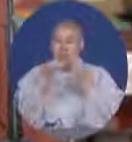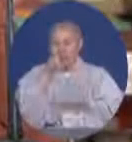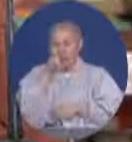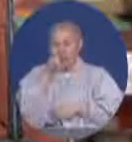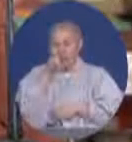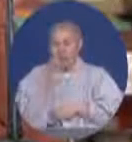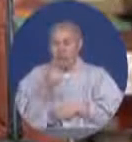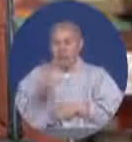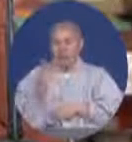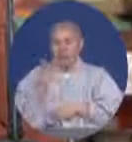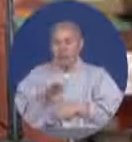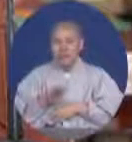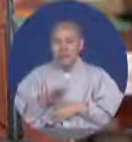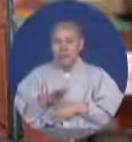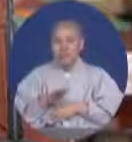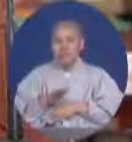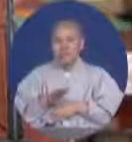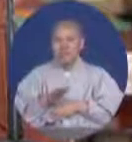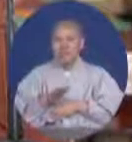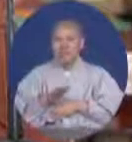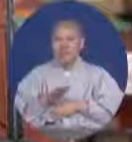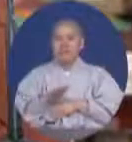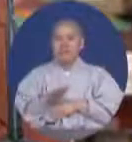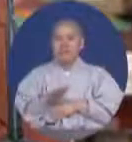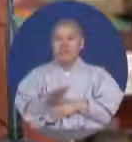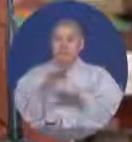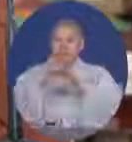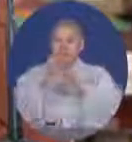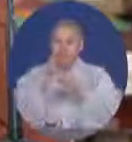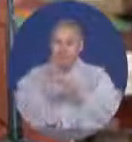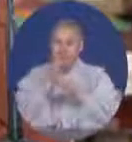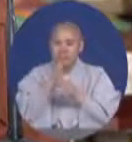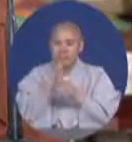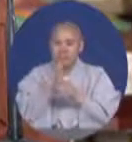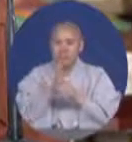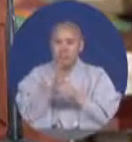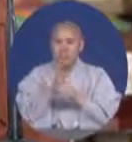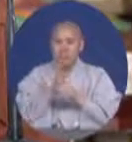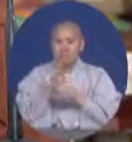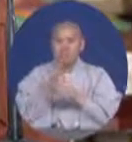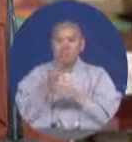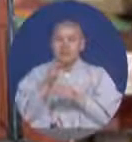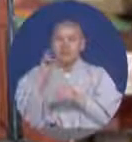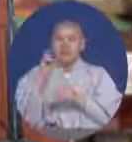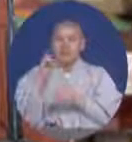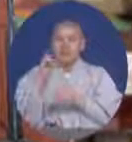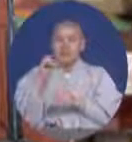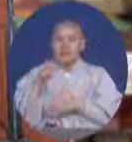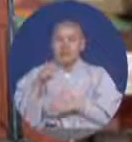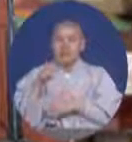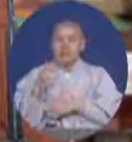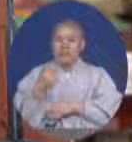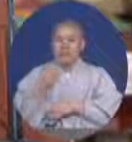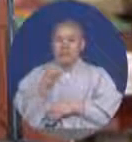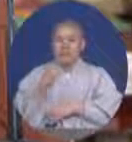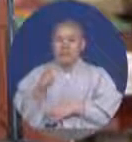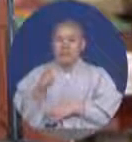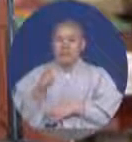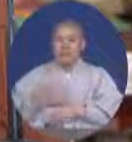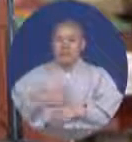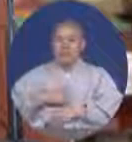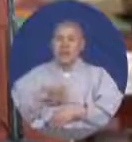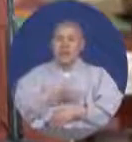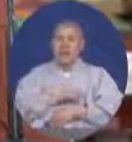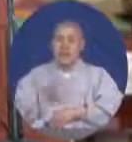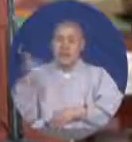하는 행선축원이 있는데 거긴 그런 말씀이 있어요. 문화명자 면삼도 내 이름을